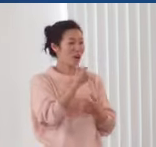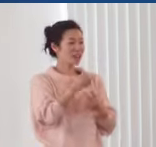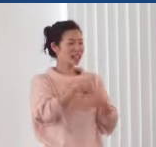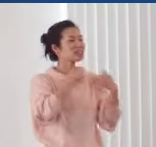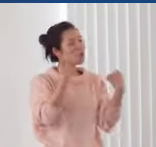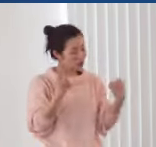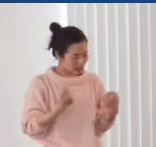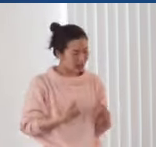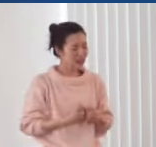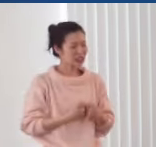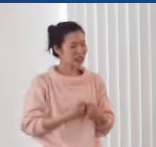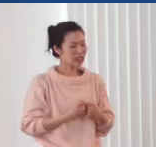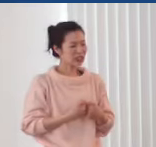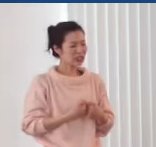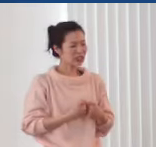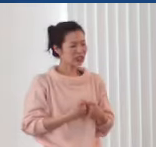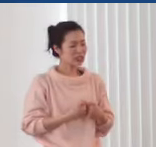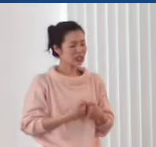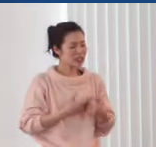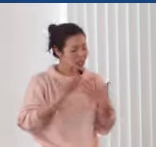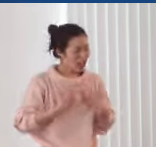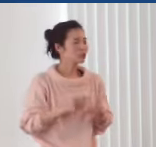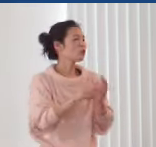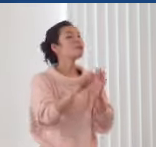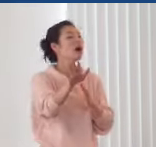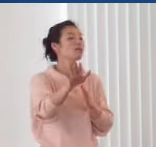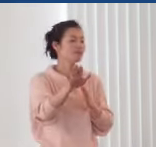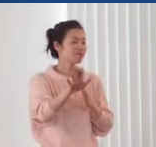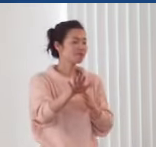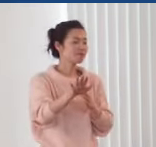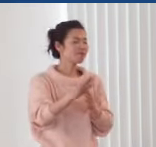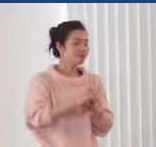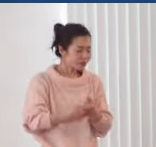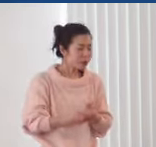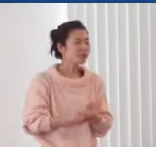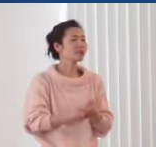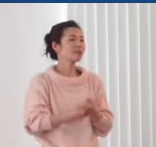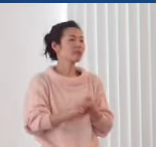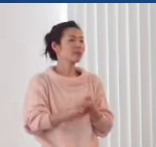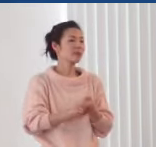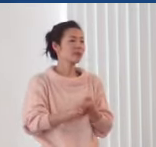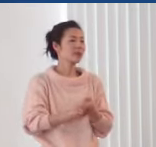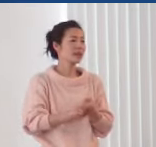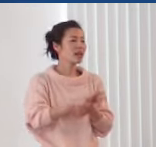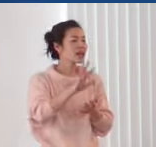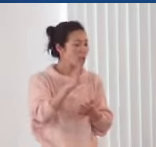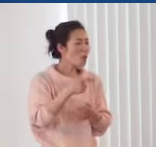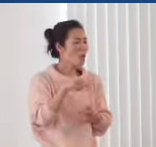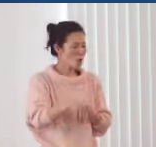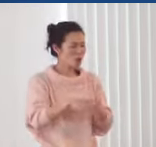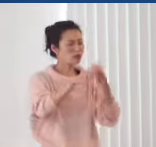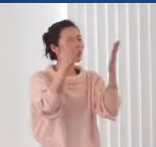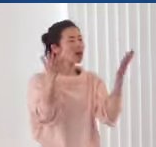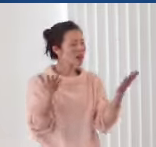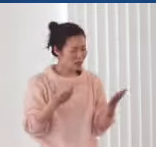にそれは辛い気持ちで、でも神のなさることは全て時にかなって美しいん